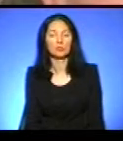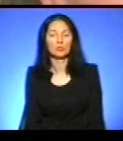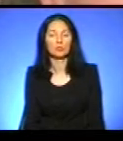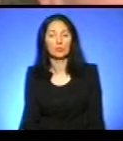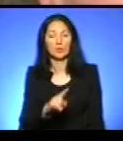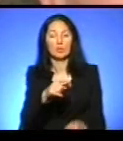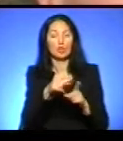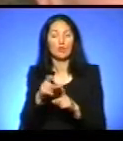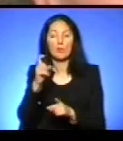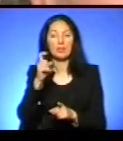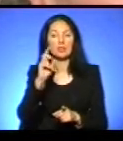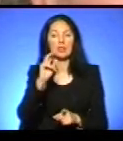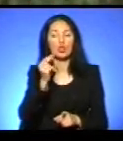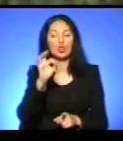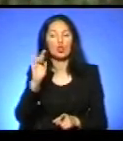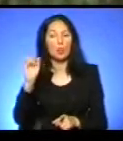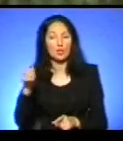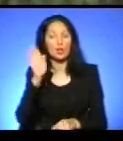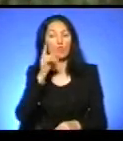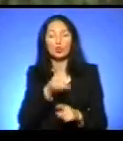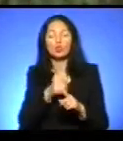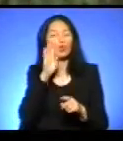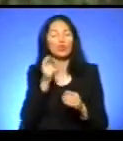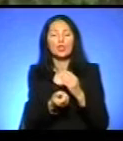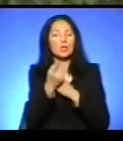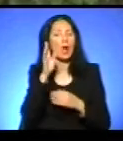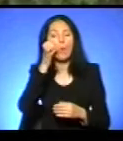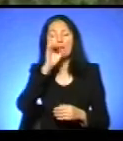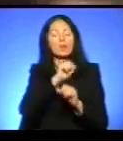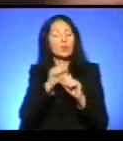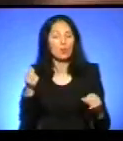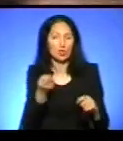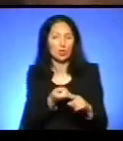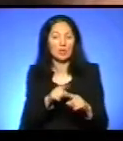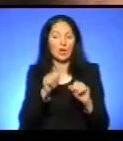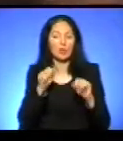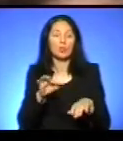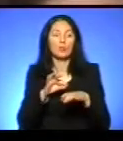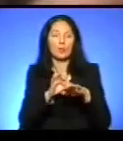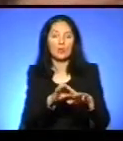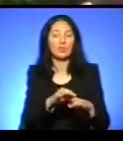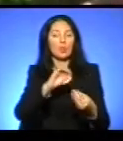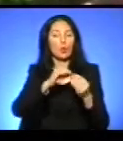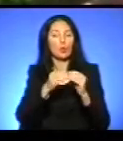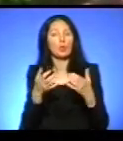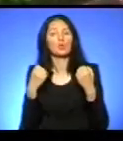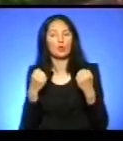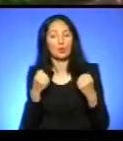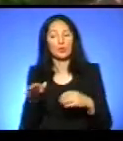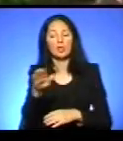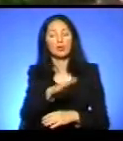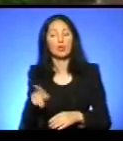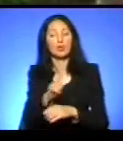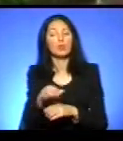За словами Христини Чорномис, воду з цього джерела споживати не варто. Це може призвести до проблем зі здоров'ям. На території